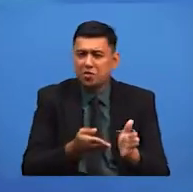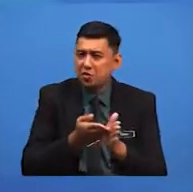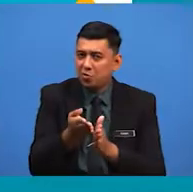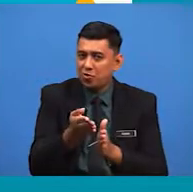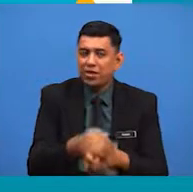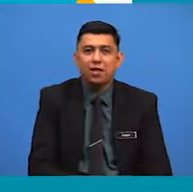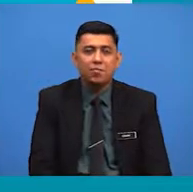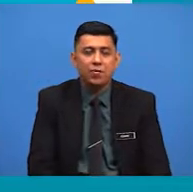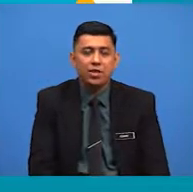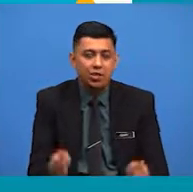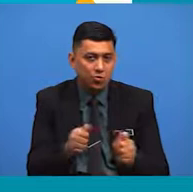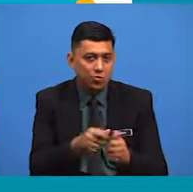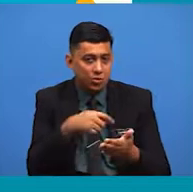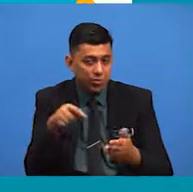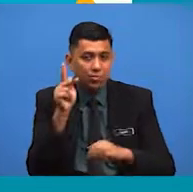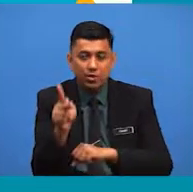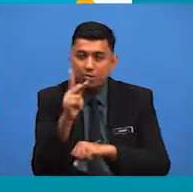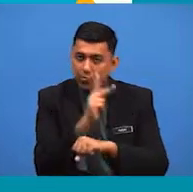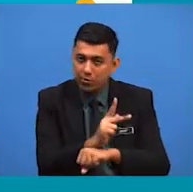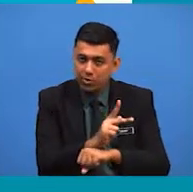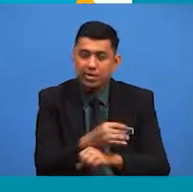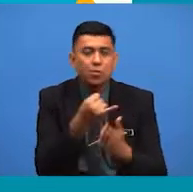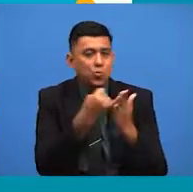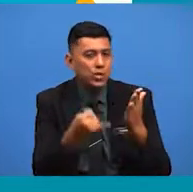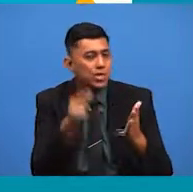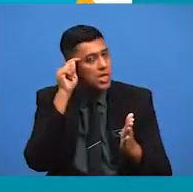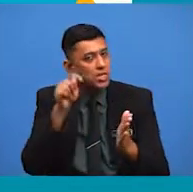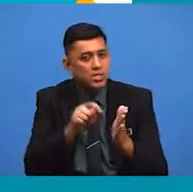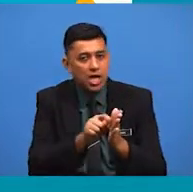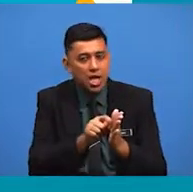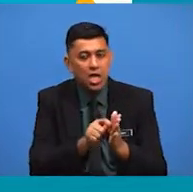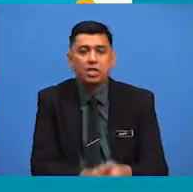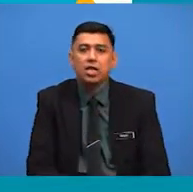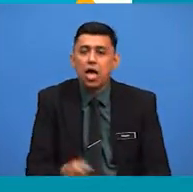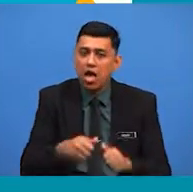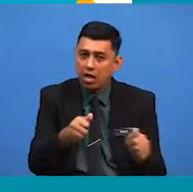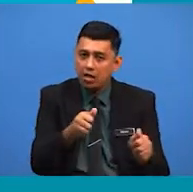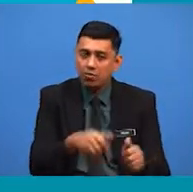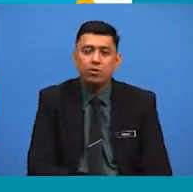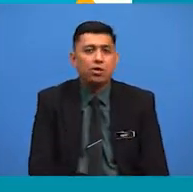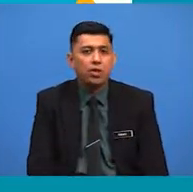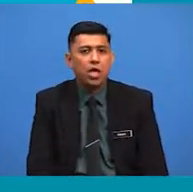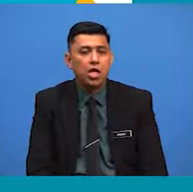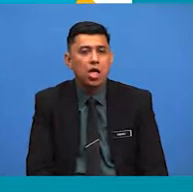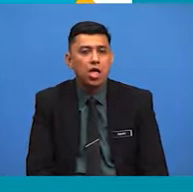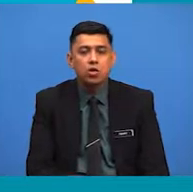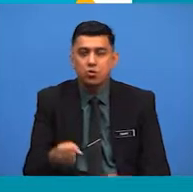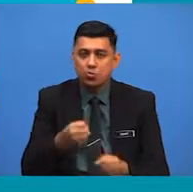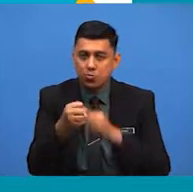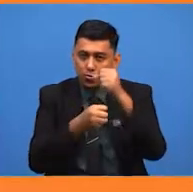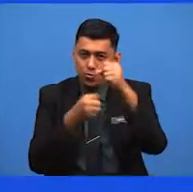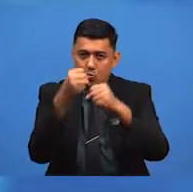teruskan dengan menulis sudokod dan melukis carta alir yang melibatkan struktur kawalan